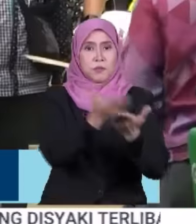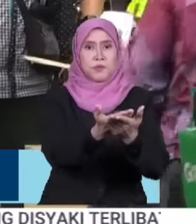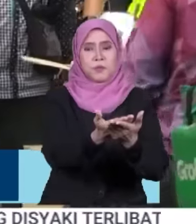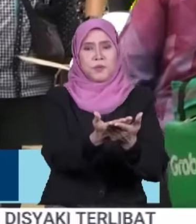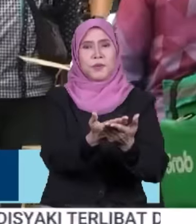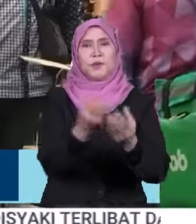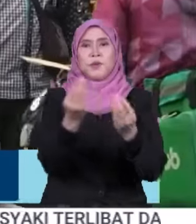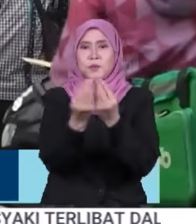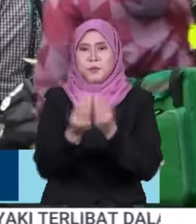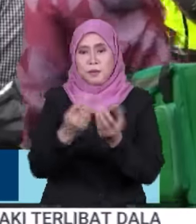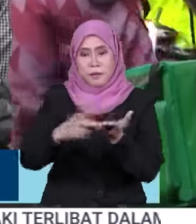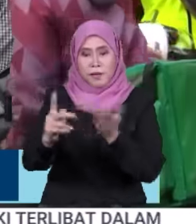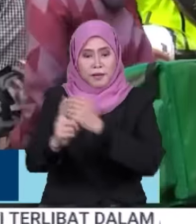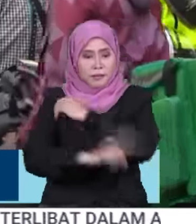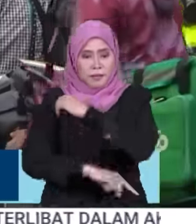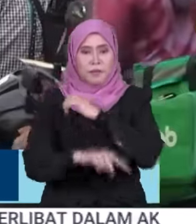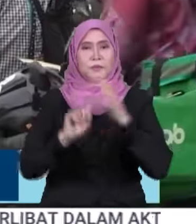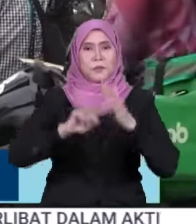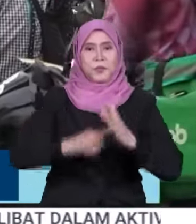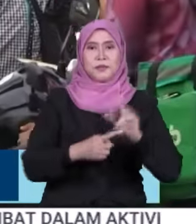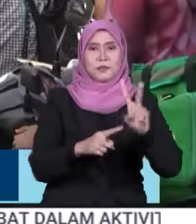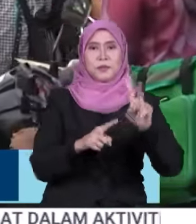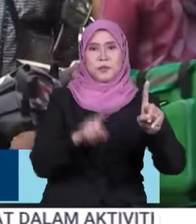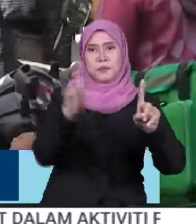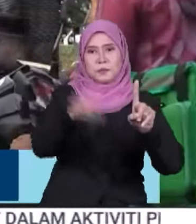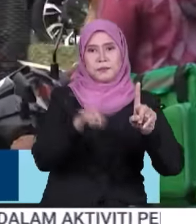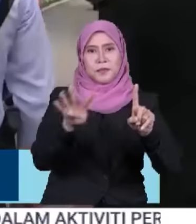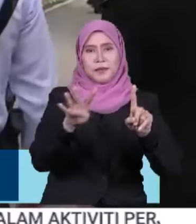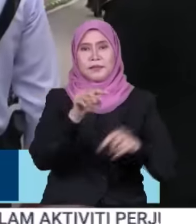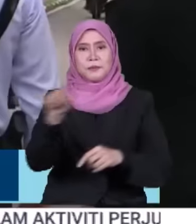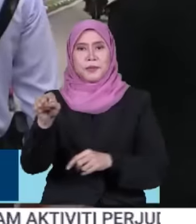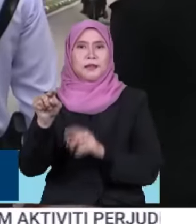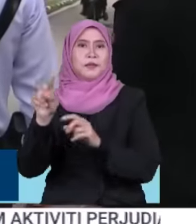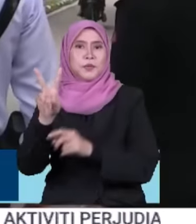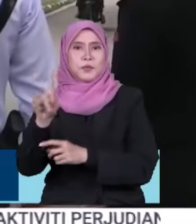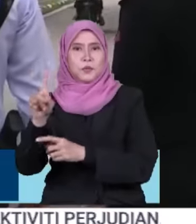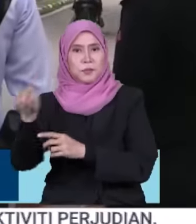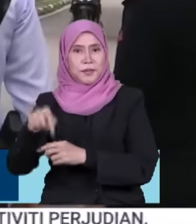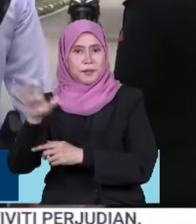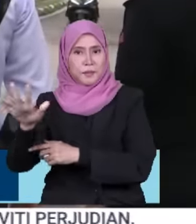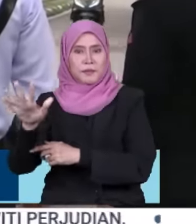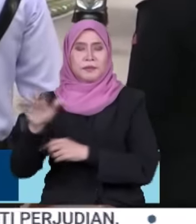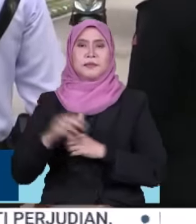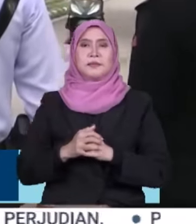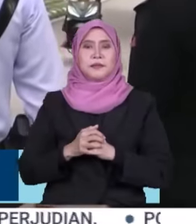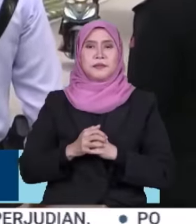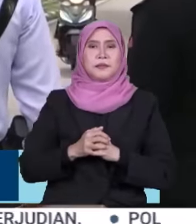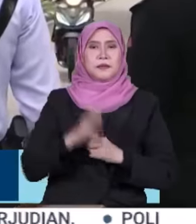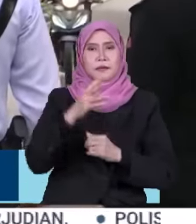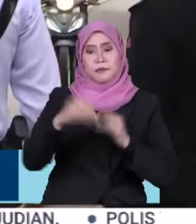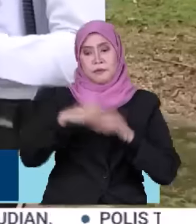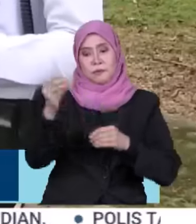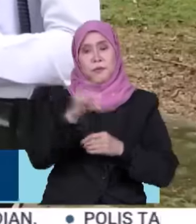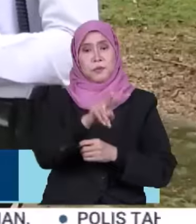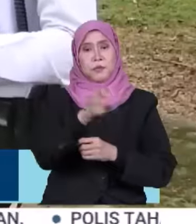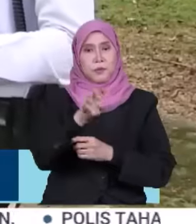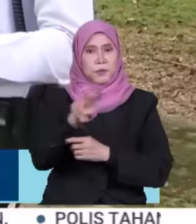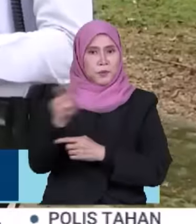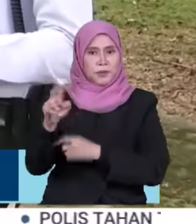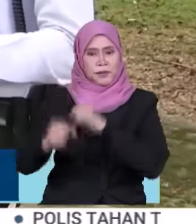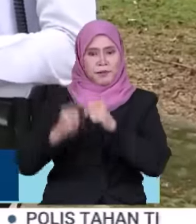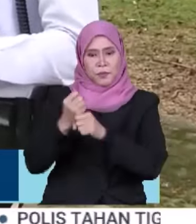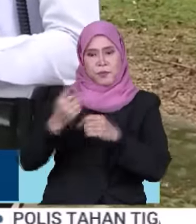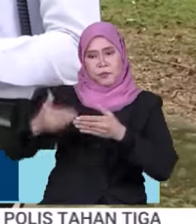kadar khas bayaran saman bermula 21 April sehingga 21 Mei. Ia bagi saman trafik yang dikeluarkan pada 2022 dan